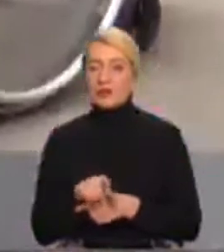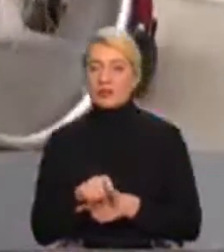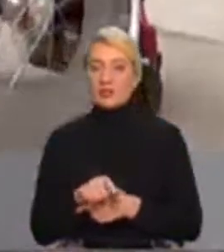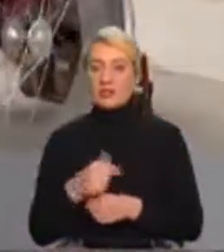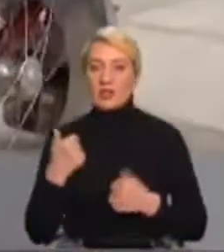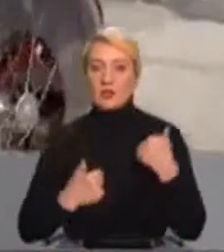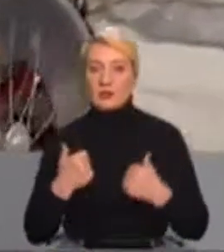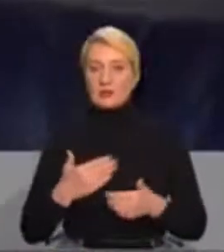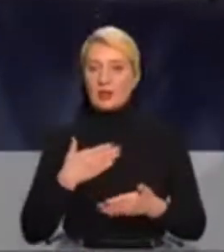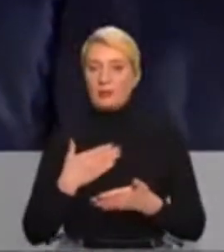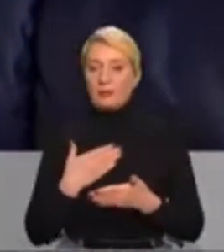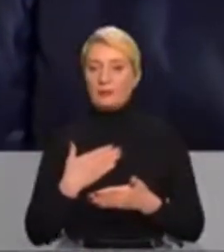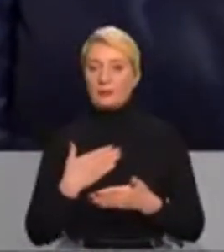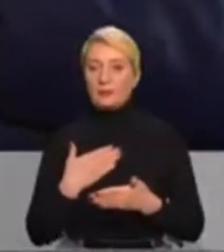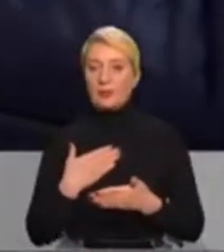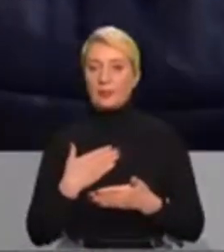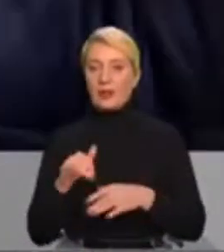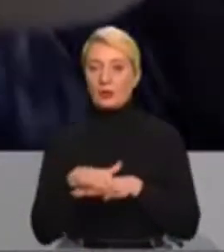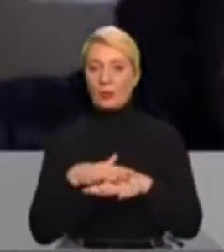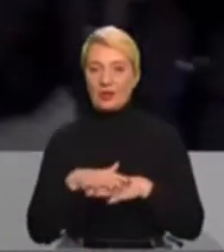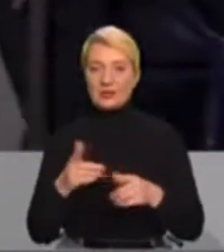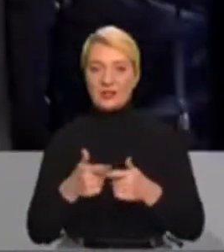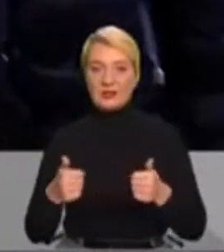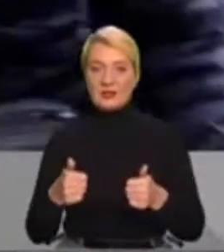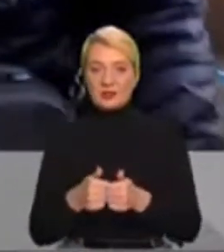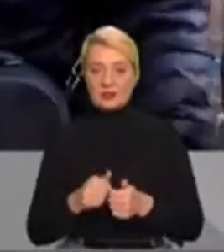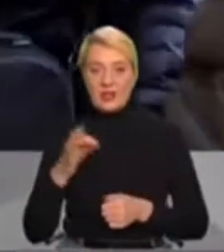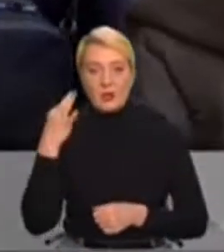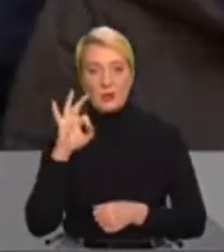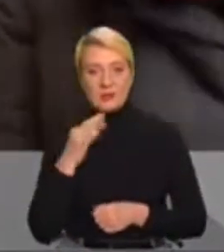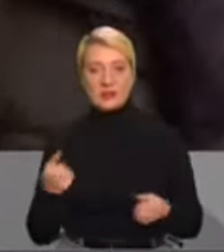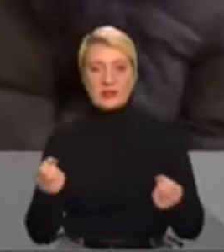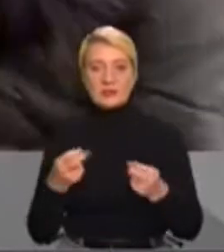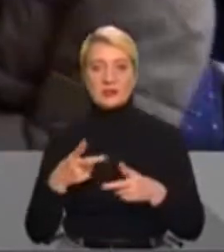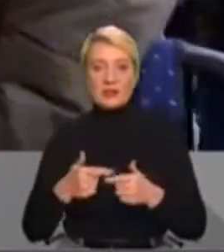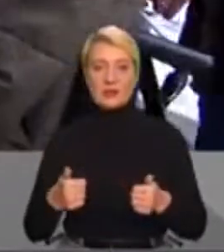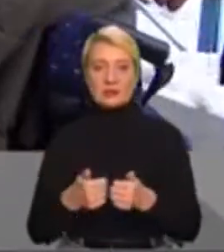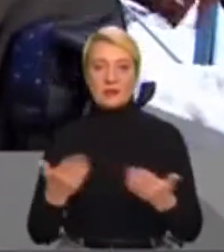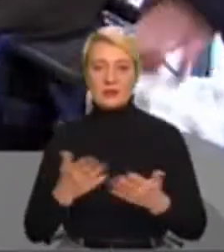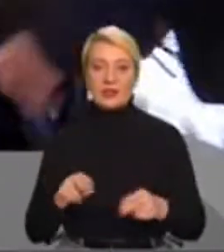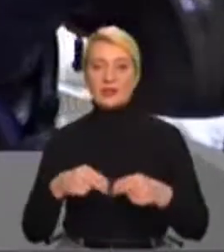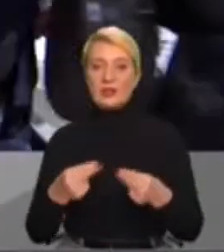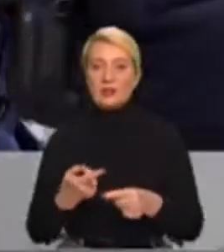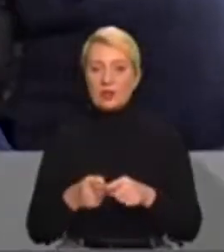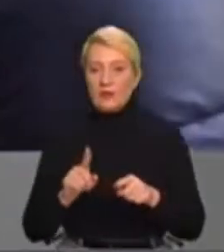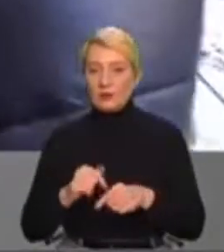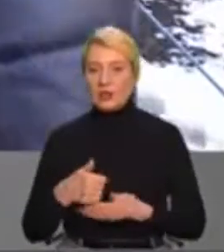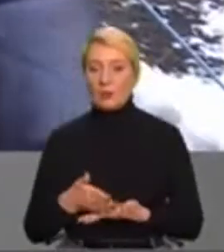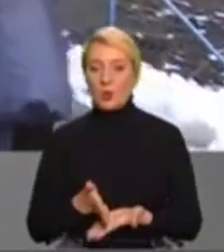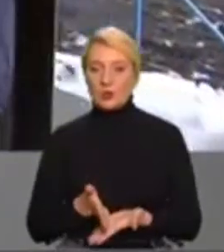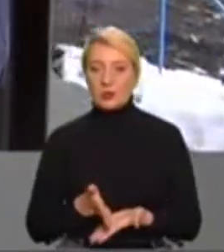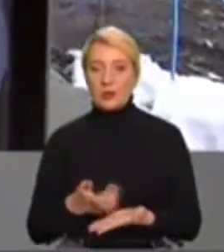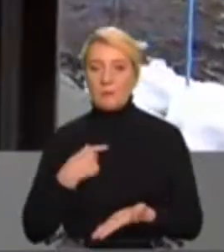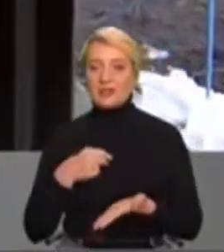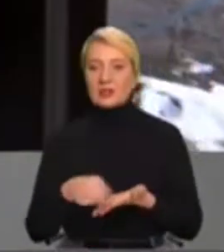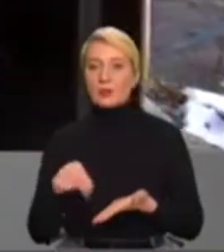благодійні громадські організації, докомерційні спеціалізовані організації, які надають ці послуги. Ми